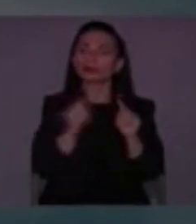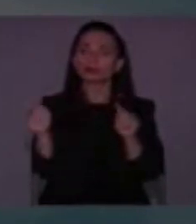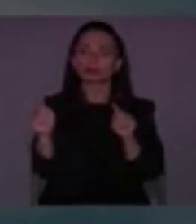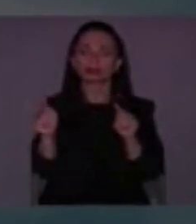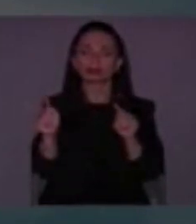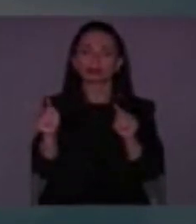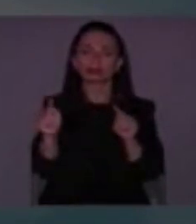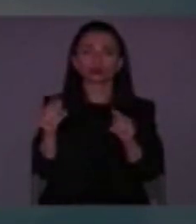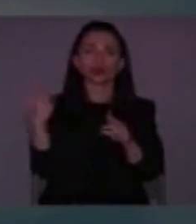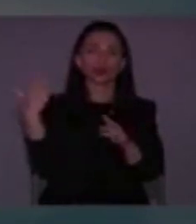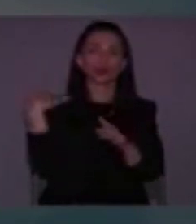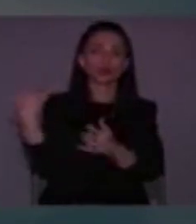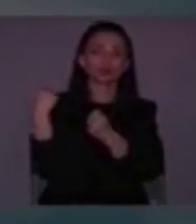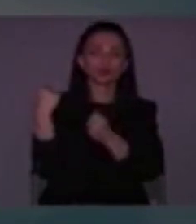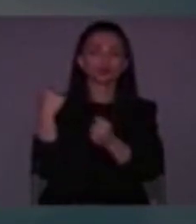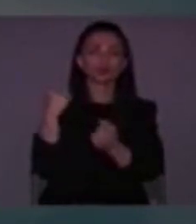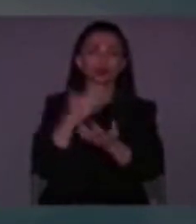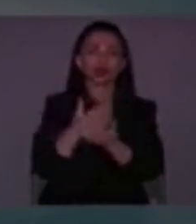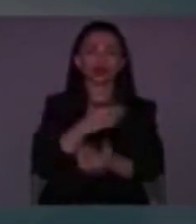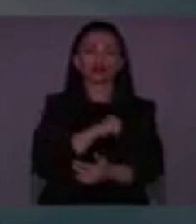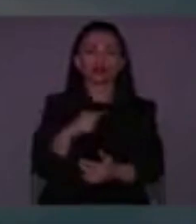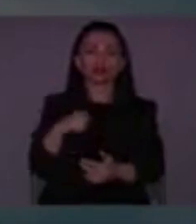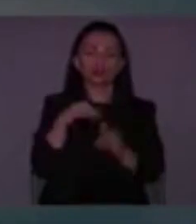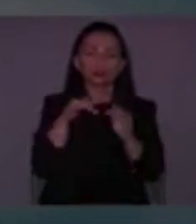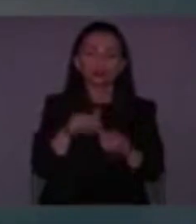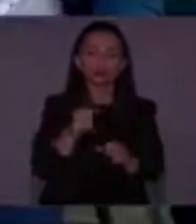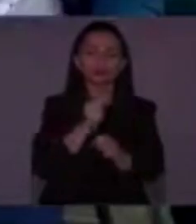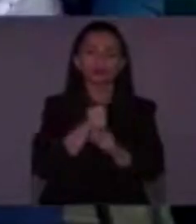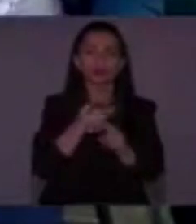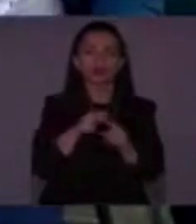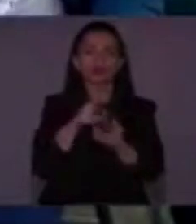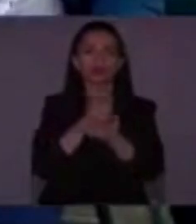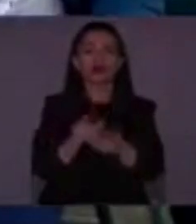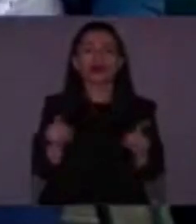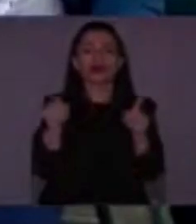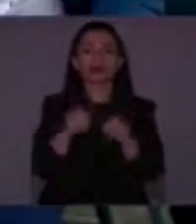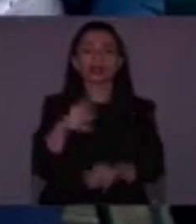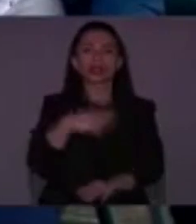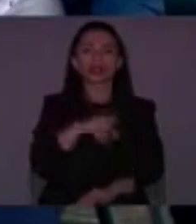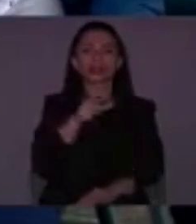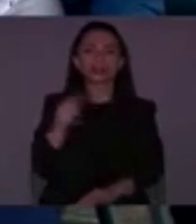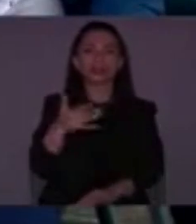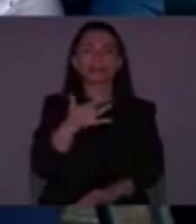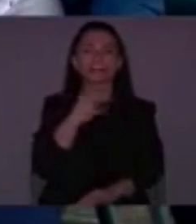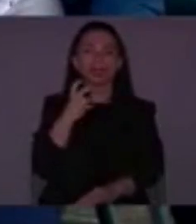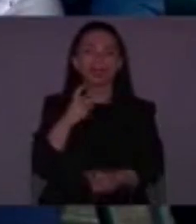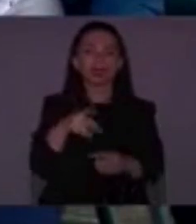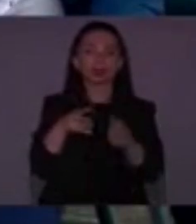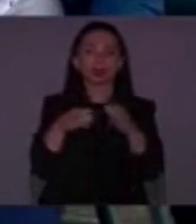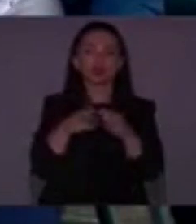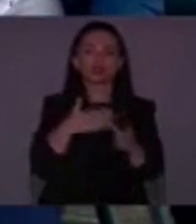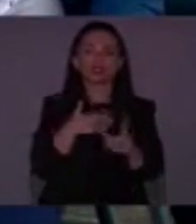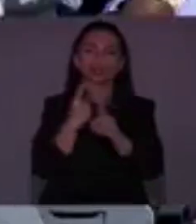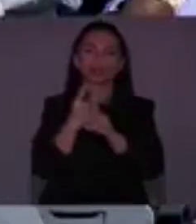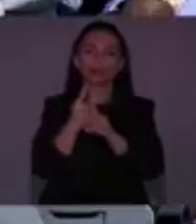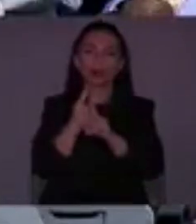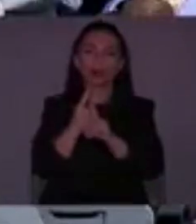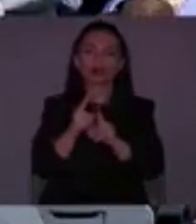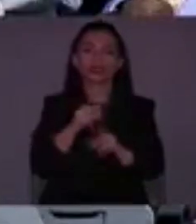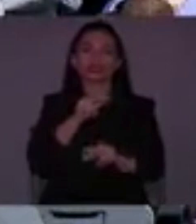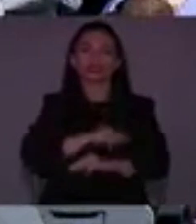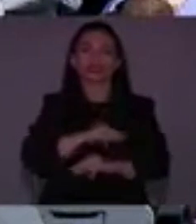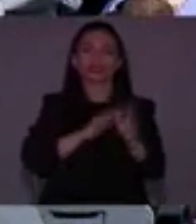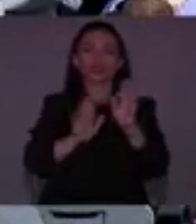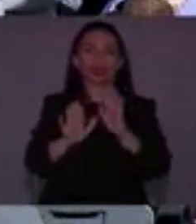განმავლობაში ზურგს უმაგრებდა თითოეულ ჩემს წამოწყებას. ეს არის ასევე თბილისის მერიის გუნდი, ჩემი მოადგილეები,